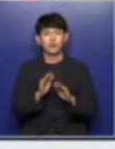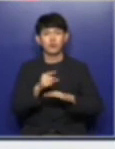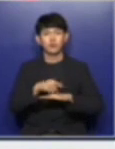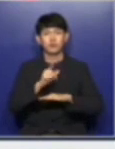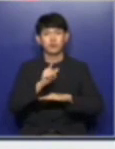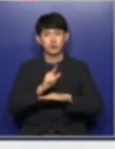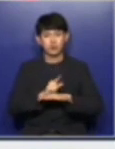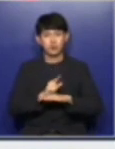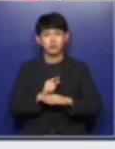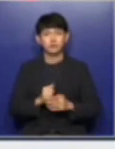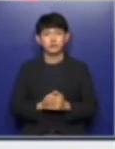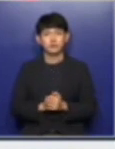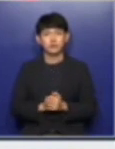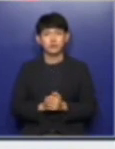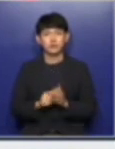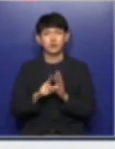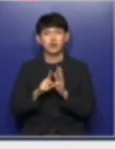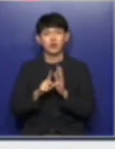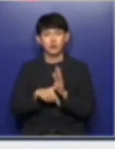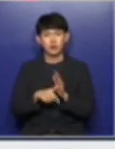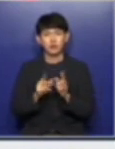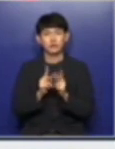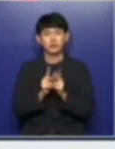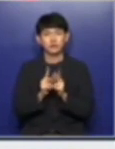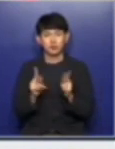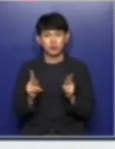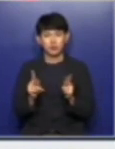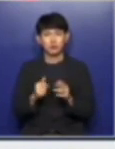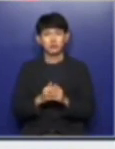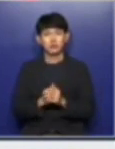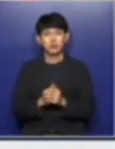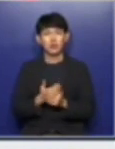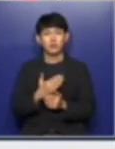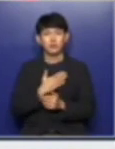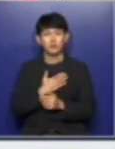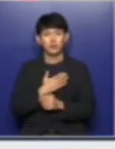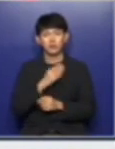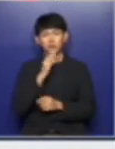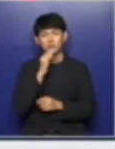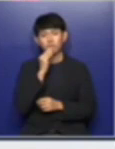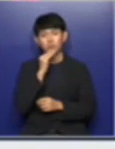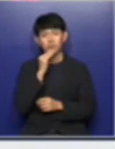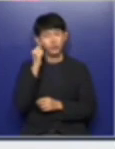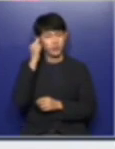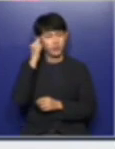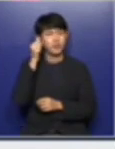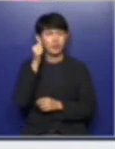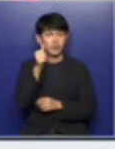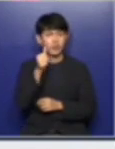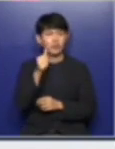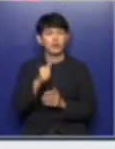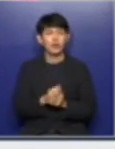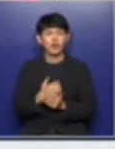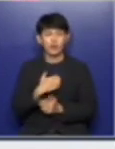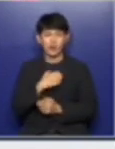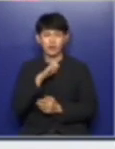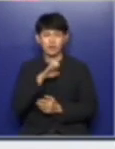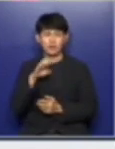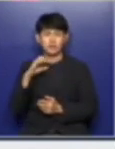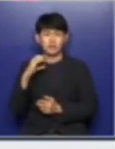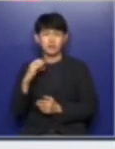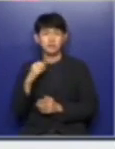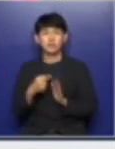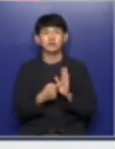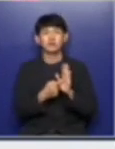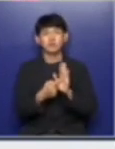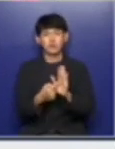ยังท่านเลขาคณะกรรมการนะครับผมพูดด้วยความปรารถนาดีนะครับอยากให้ EC เป็นต้นแบบนะครับ